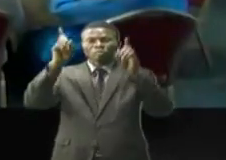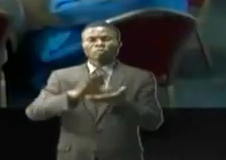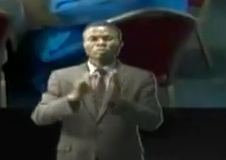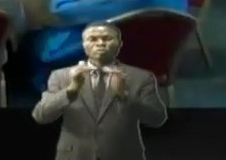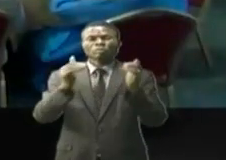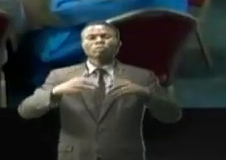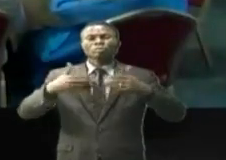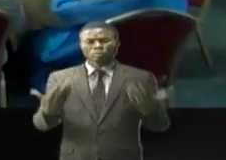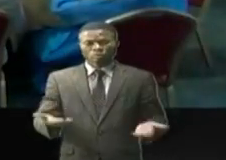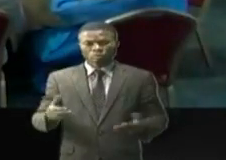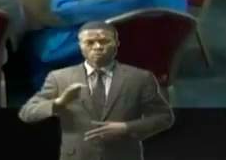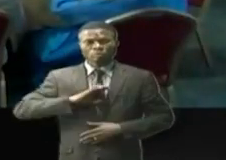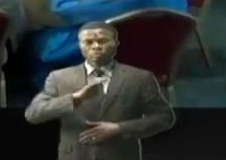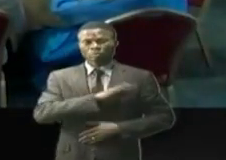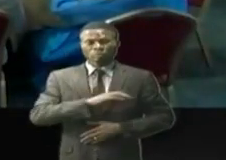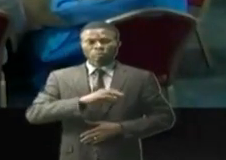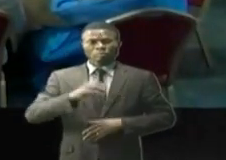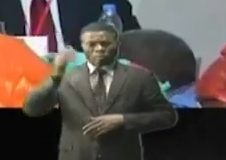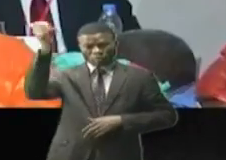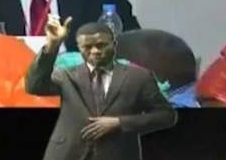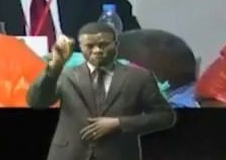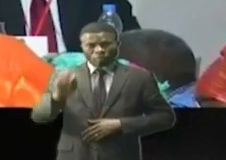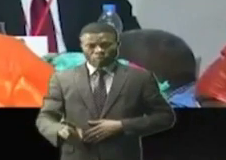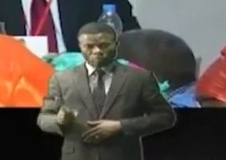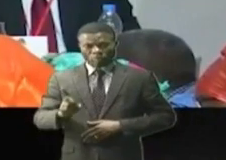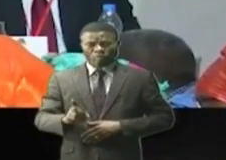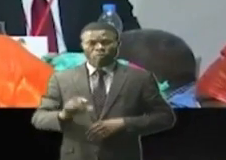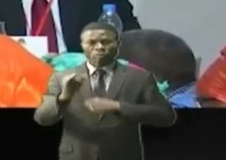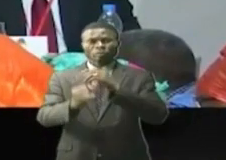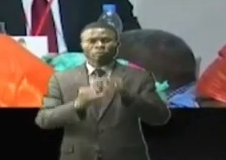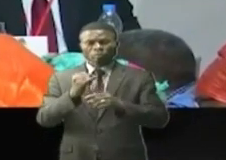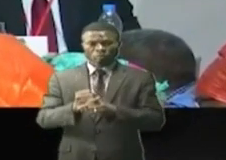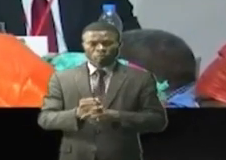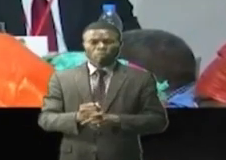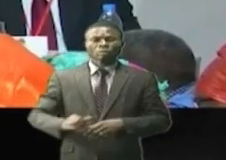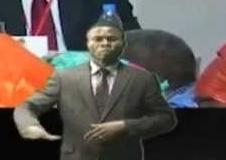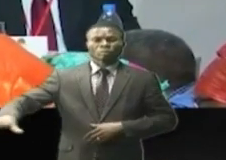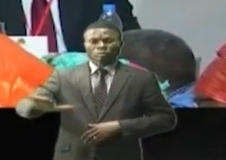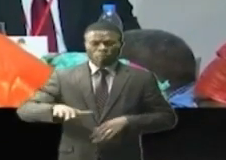Comité Afrique de l'International Socialiste, toujours à Dakar, au Sénégal,